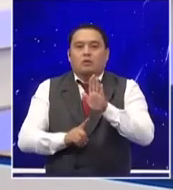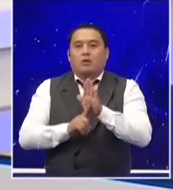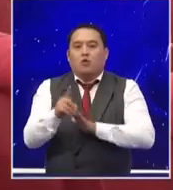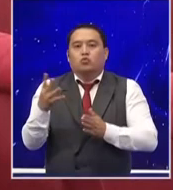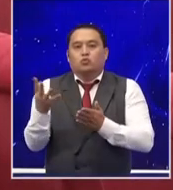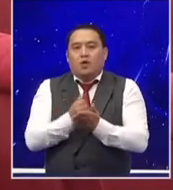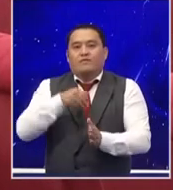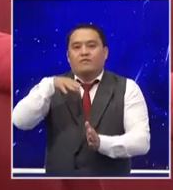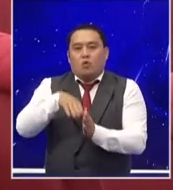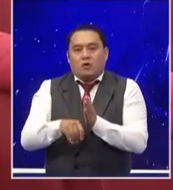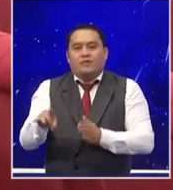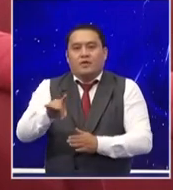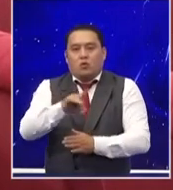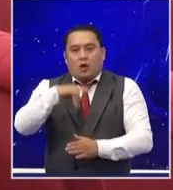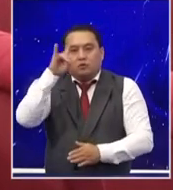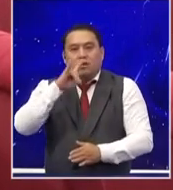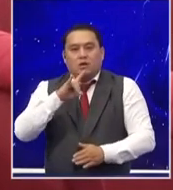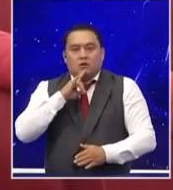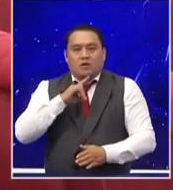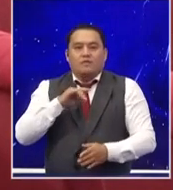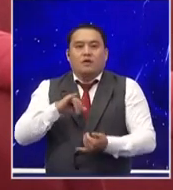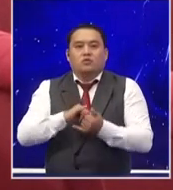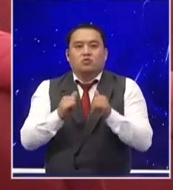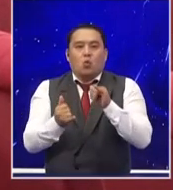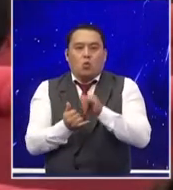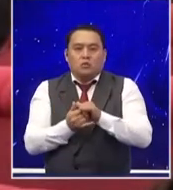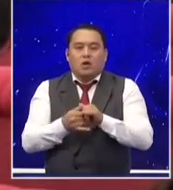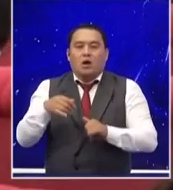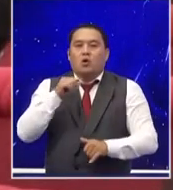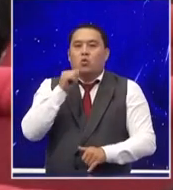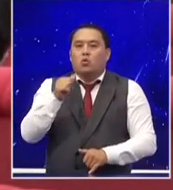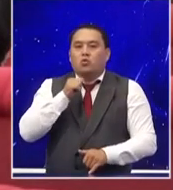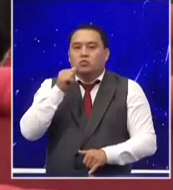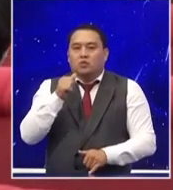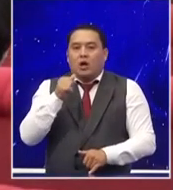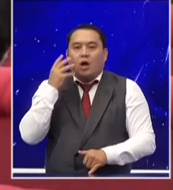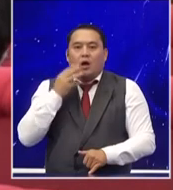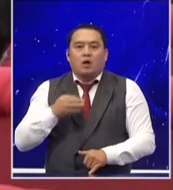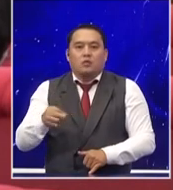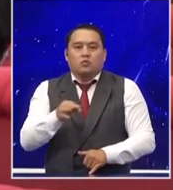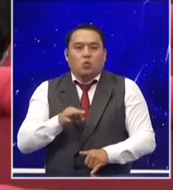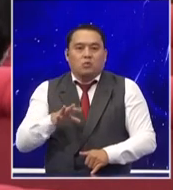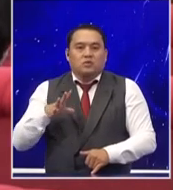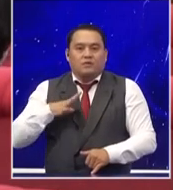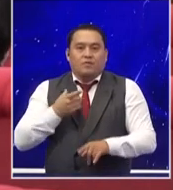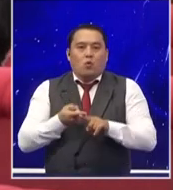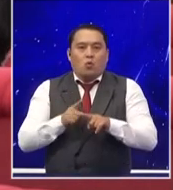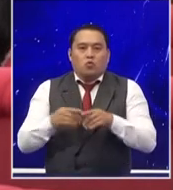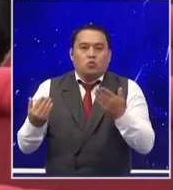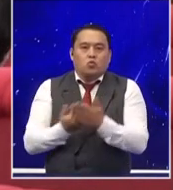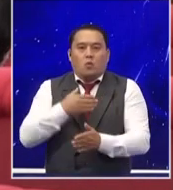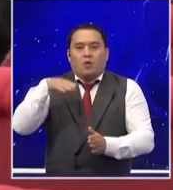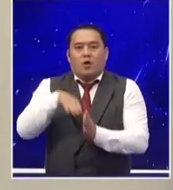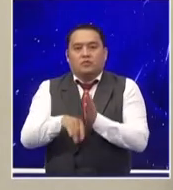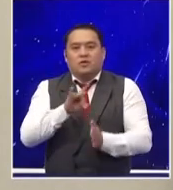уже успешно внедрены в ряде регионов страны в числе восточно-казахстанская костанайской и акмолинской области скором времени ноу-хау введут